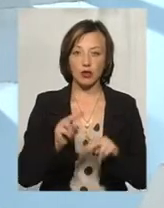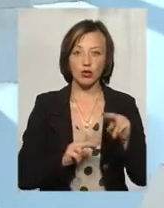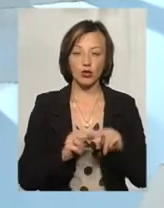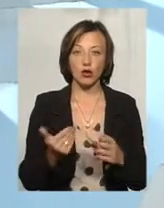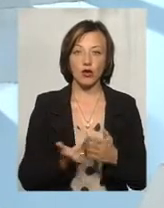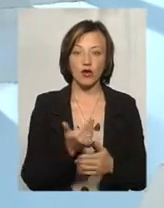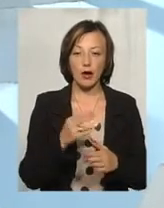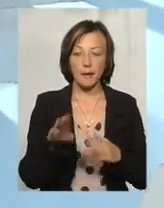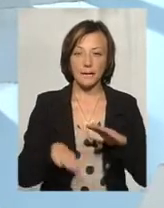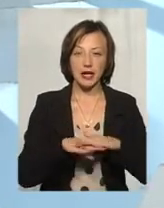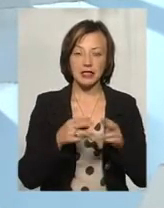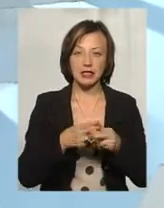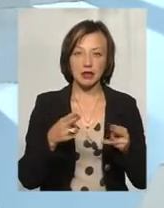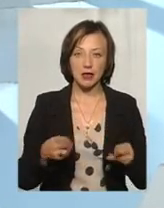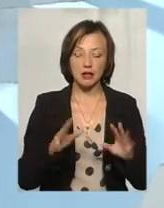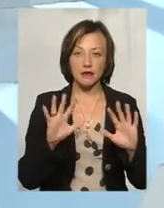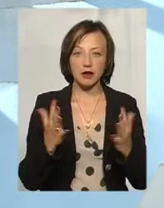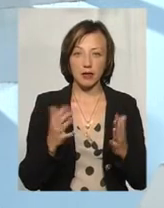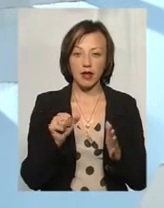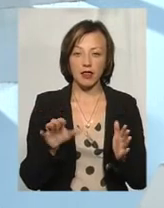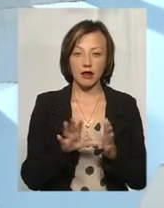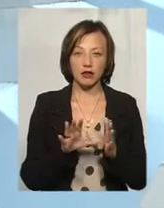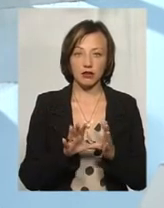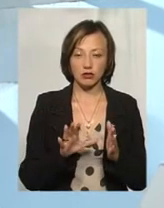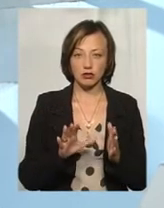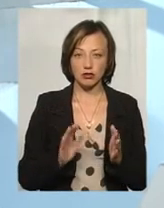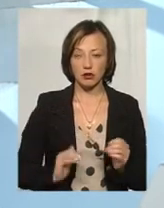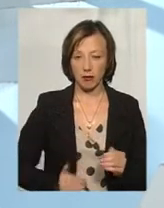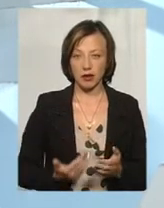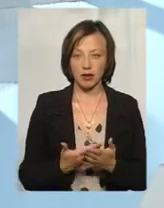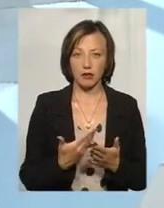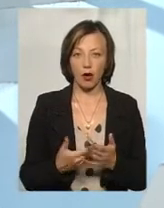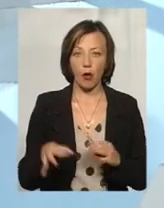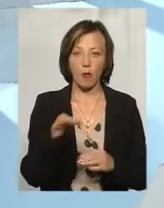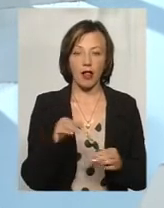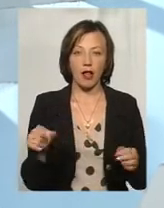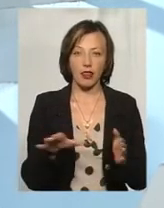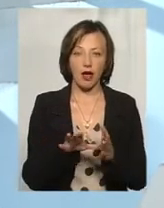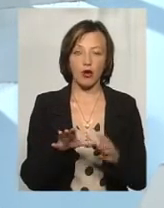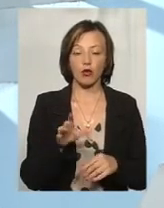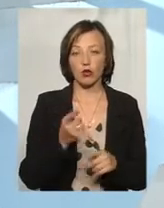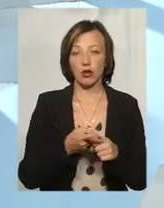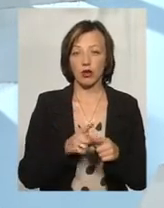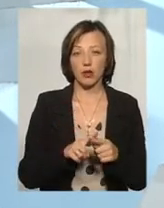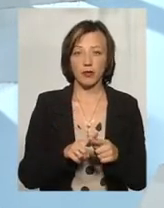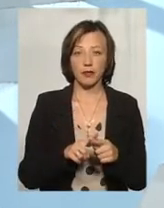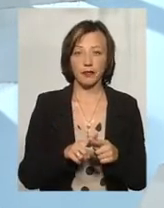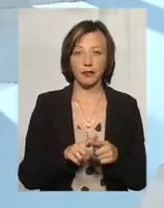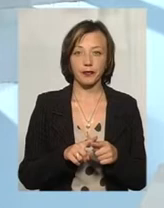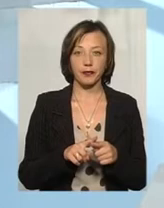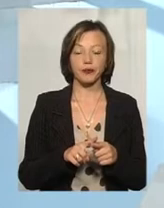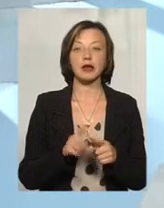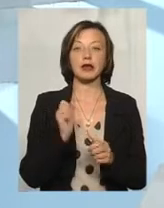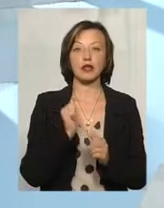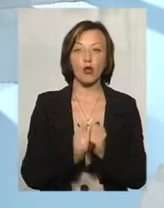нові підстанції в випадку енергетичної компанії «Обленерго», він за